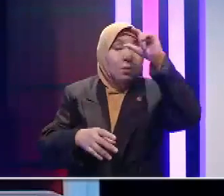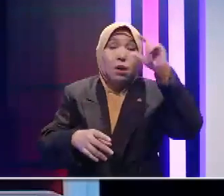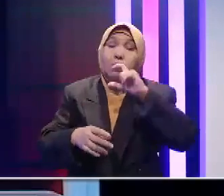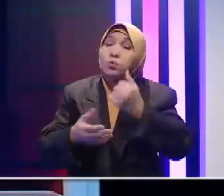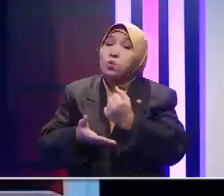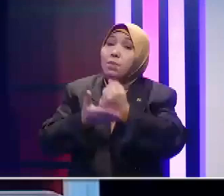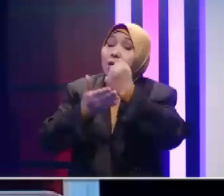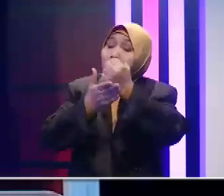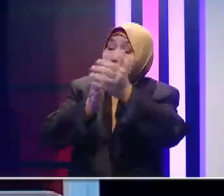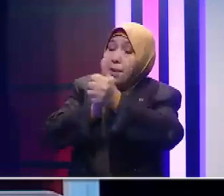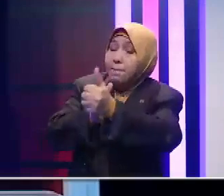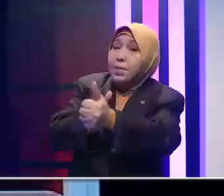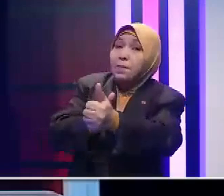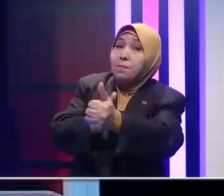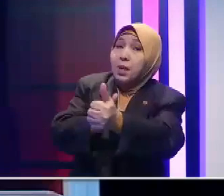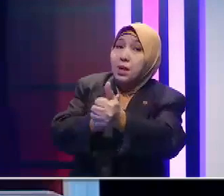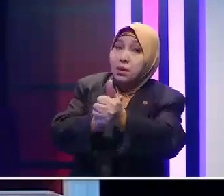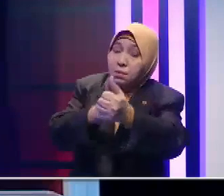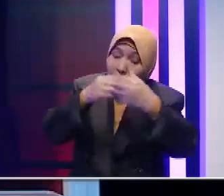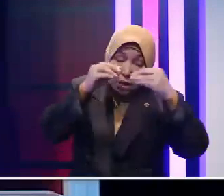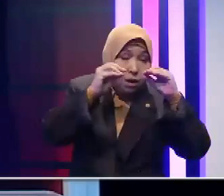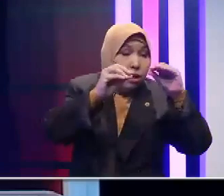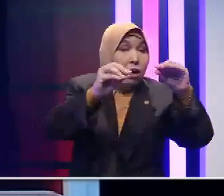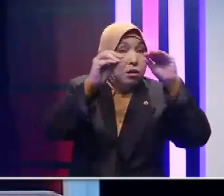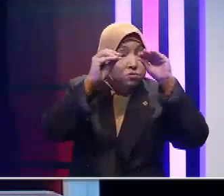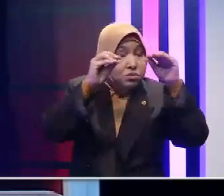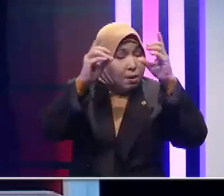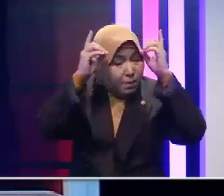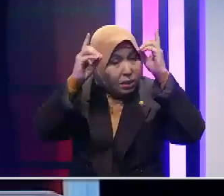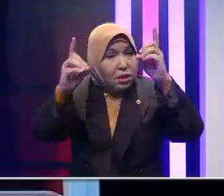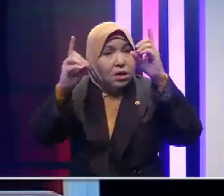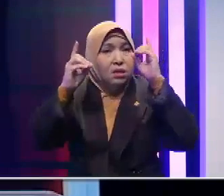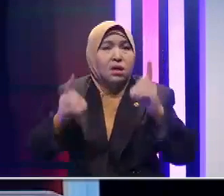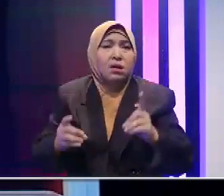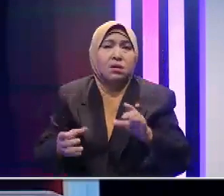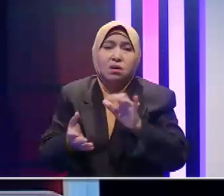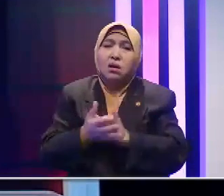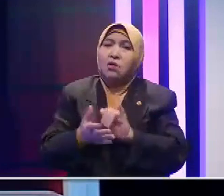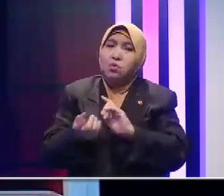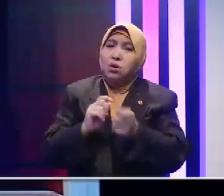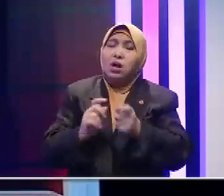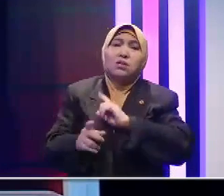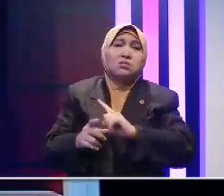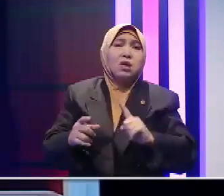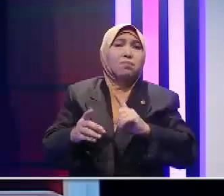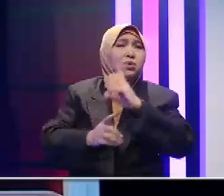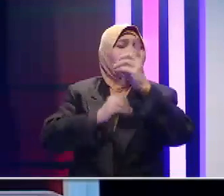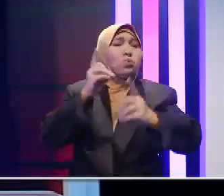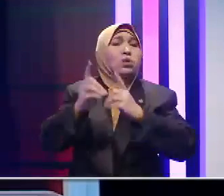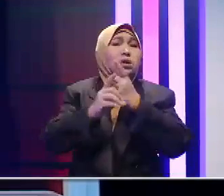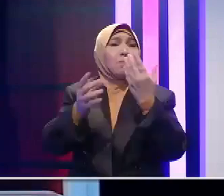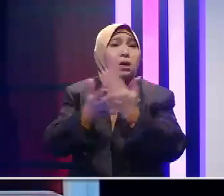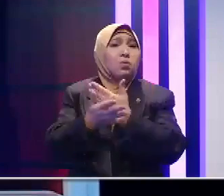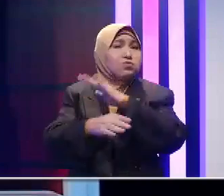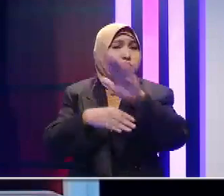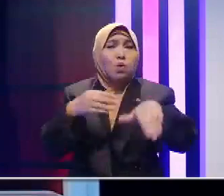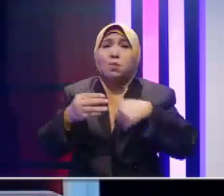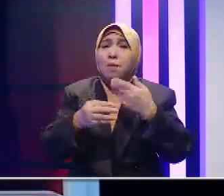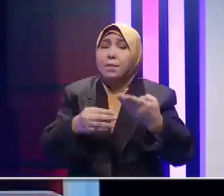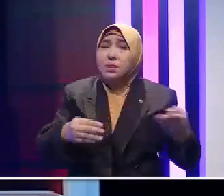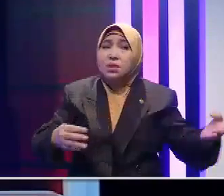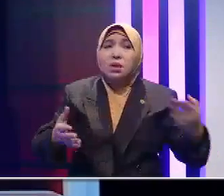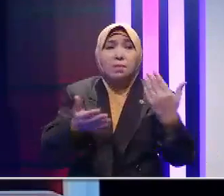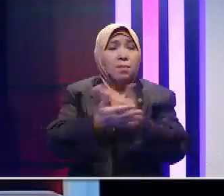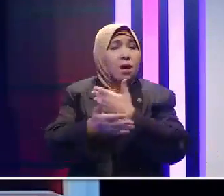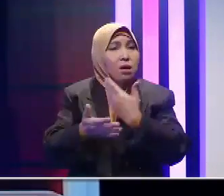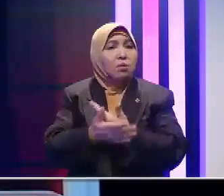untuk membimbing mereka, untuk mengajar mereka, mendidik mereka. Yalah, yang masuk Islam ni dunia baru, semua benda baru, tak tahu macam mana, ke